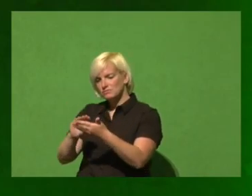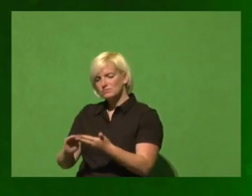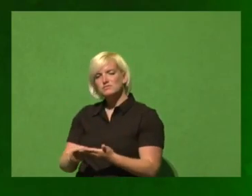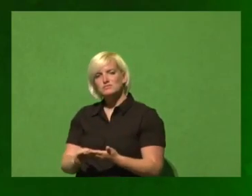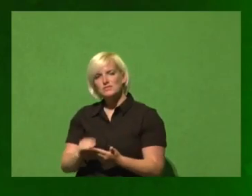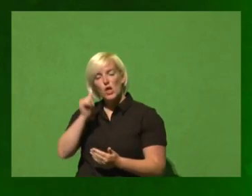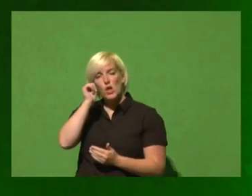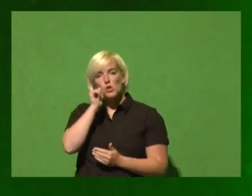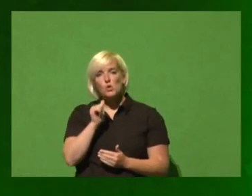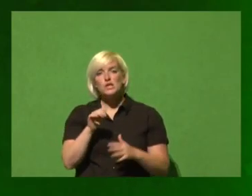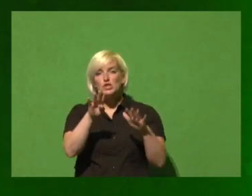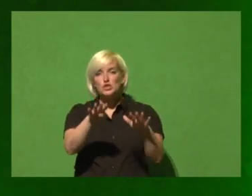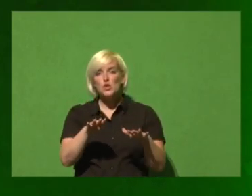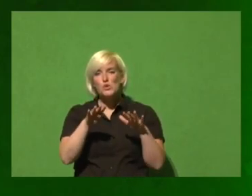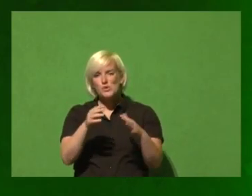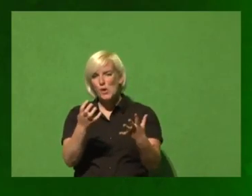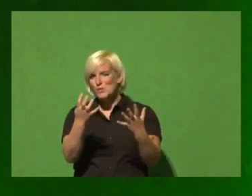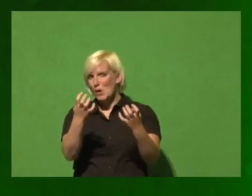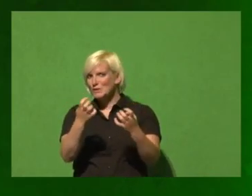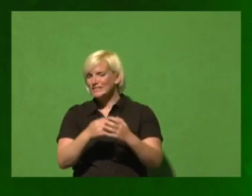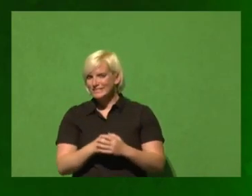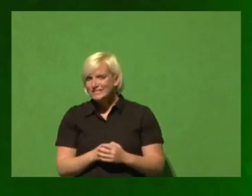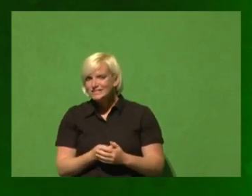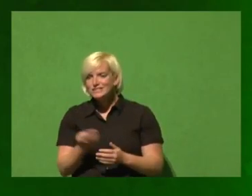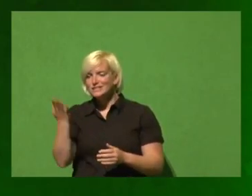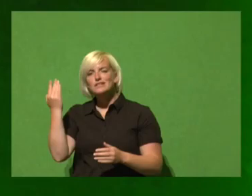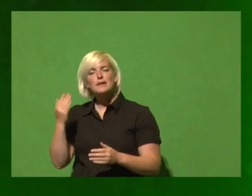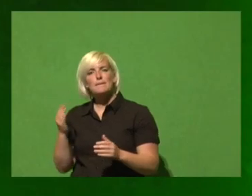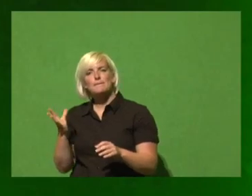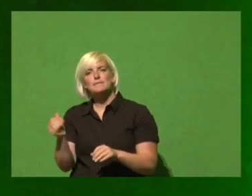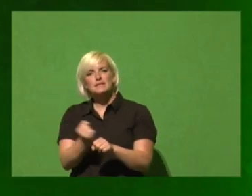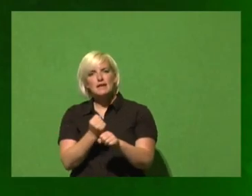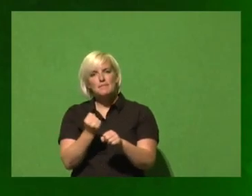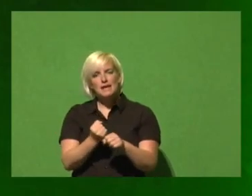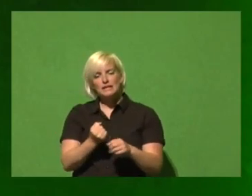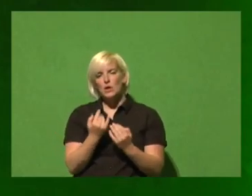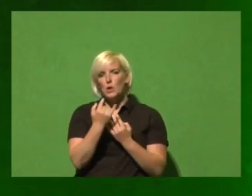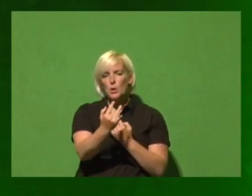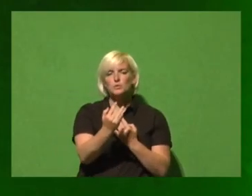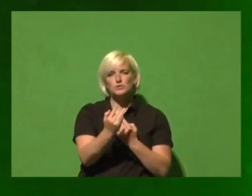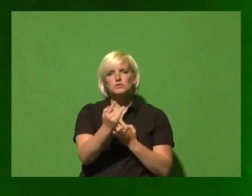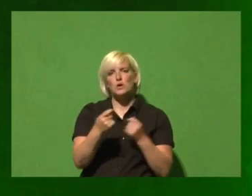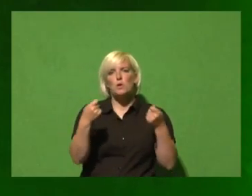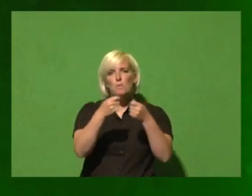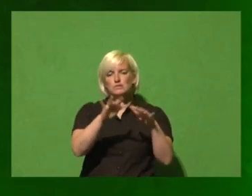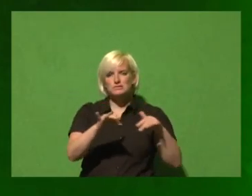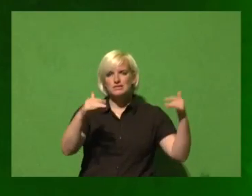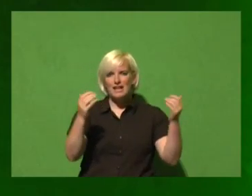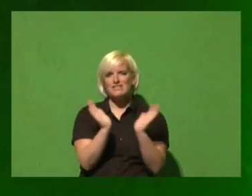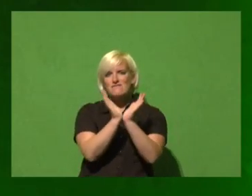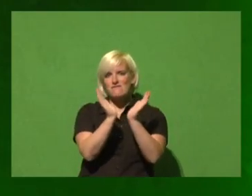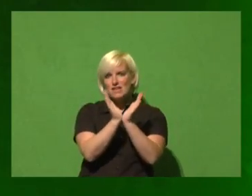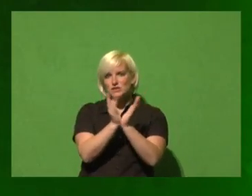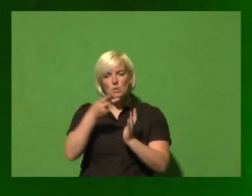Juli 1990, damals als Mitarbeiter der Grünen Bundestagsfraktion in Bonn.